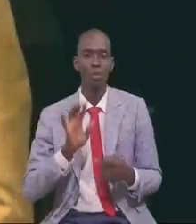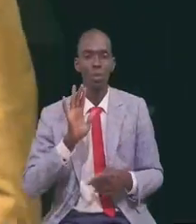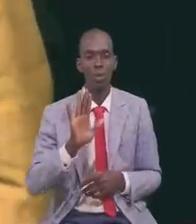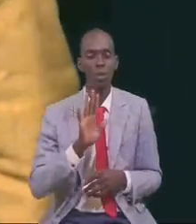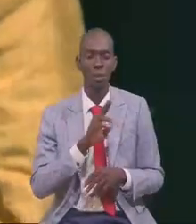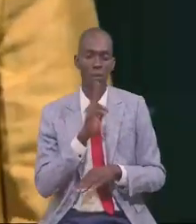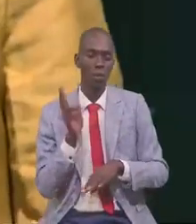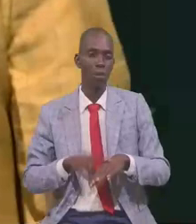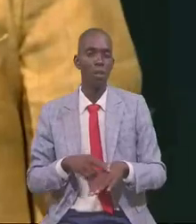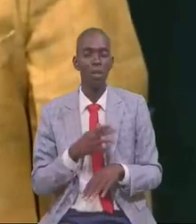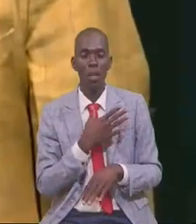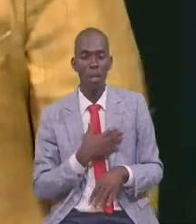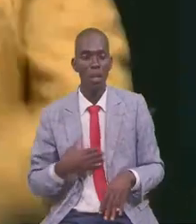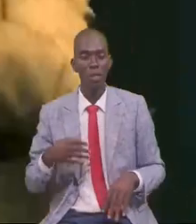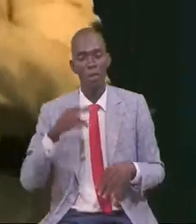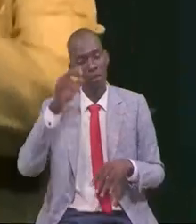Et